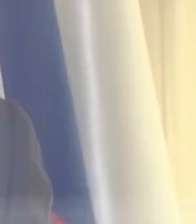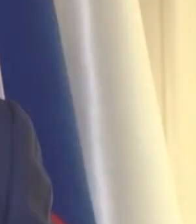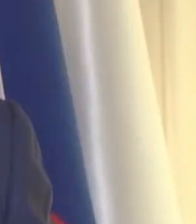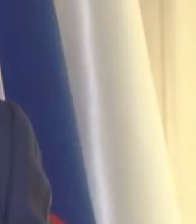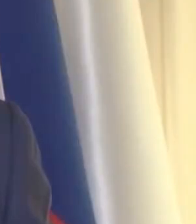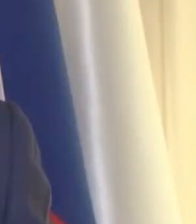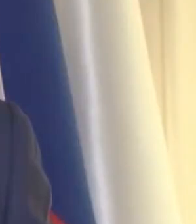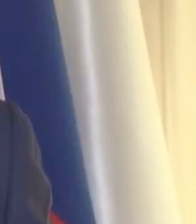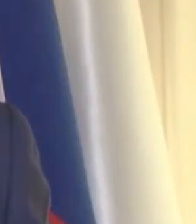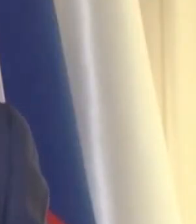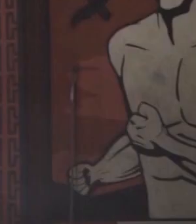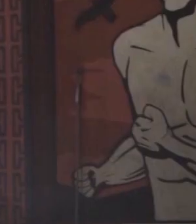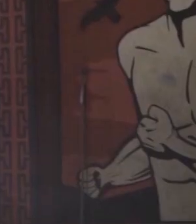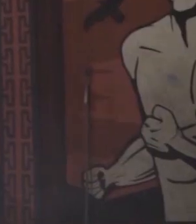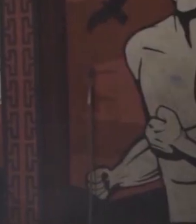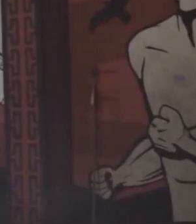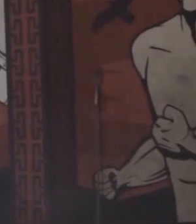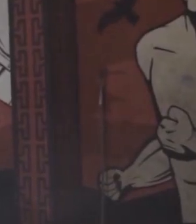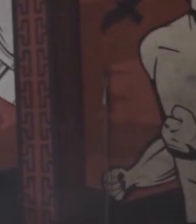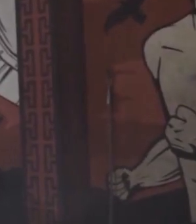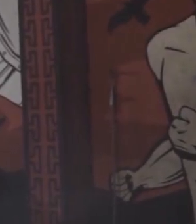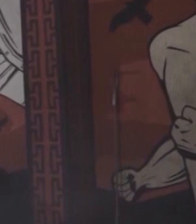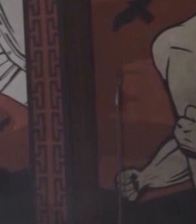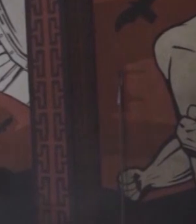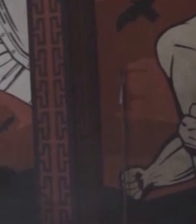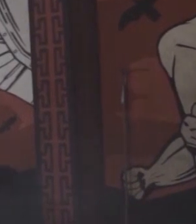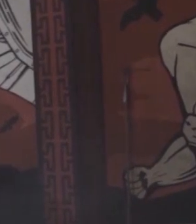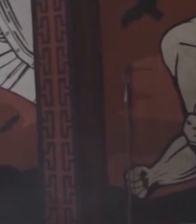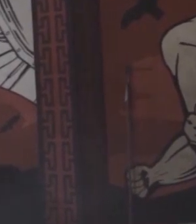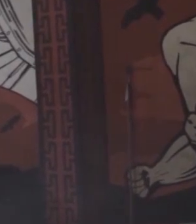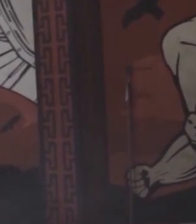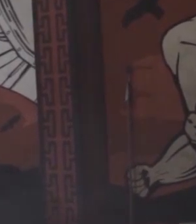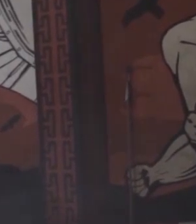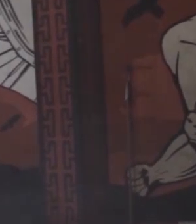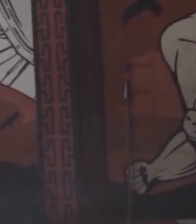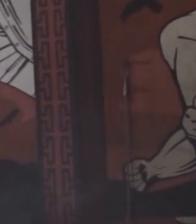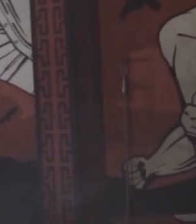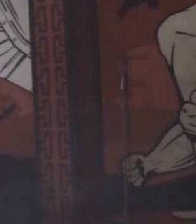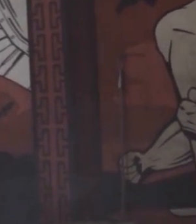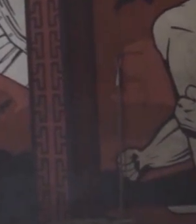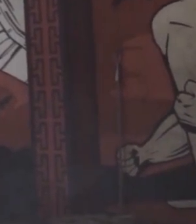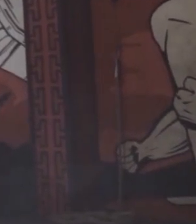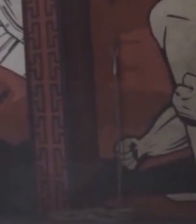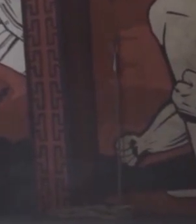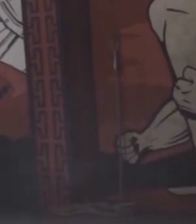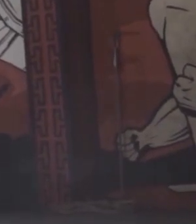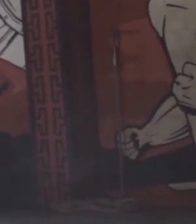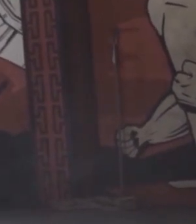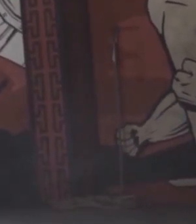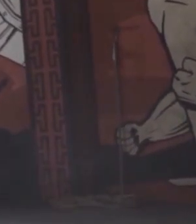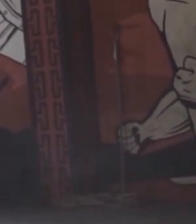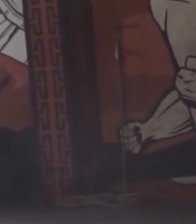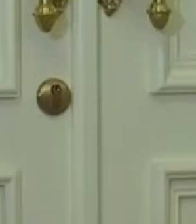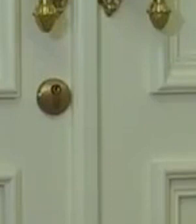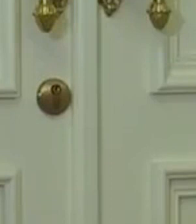Զելենսկին պատերազմի պատանդ է եւ քաղաքական կամիկաձե։ Կամիկաձե է Զելենսկին, որ ուզում է բռնցքամարտի ռինգում ուժերը չափել Պուտինի